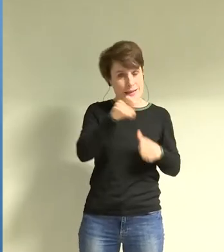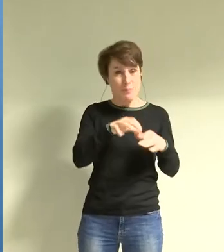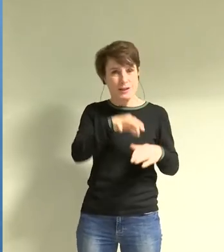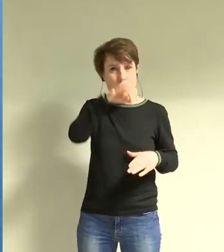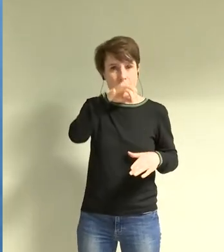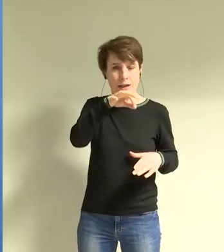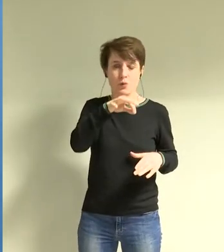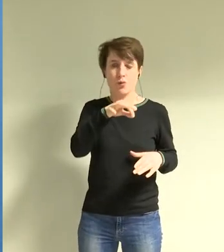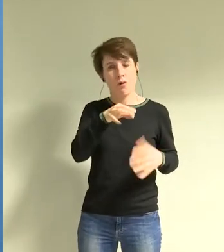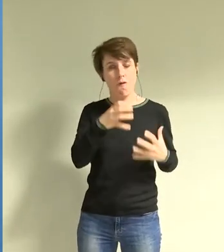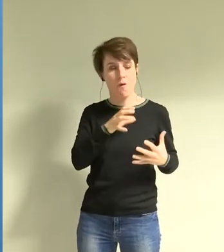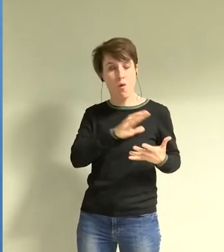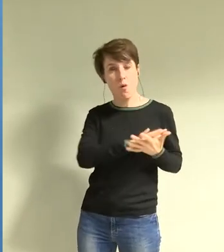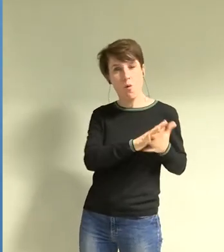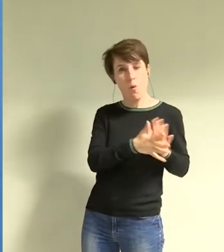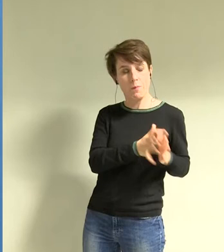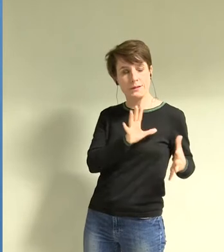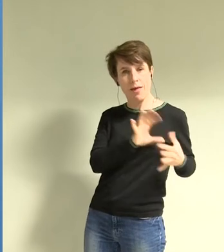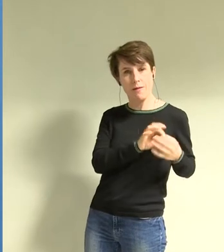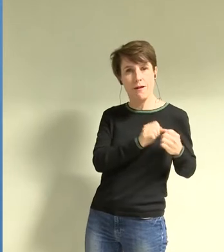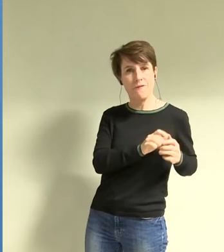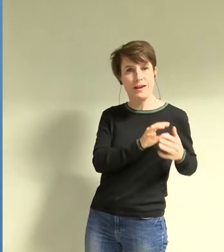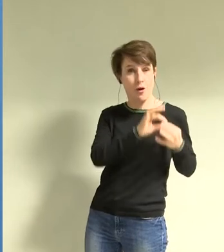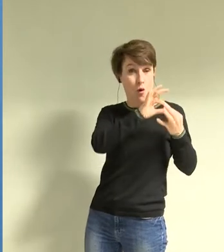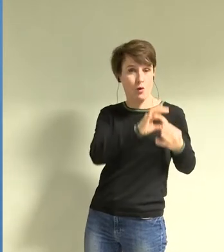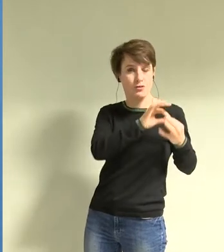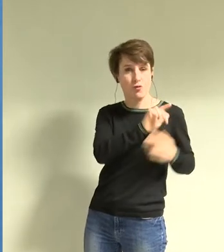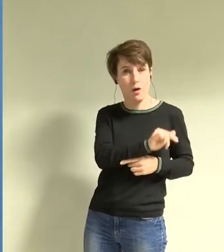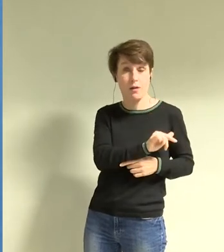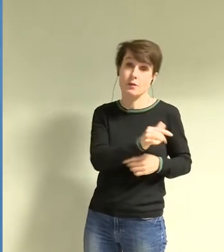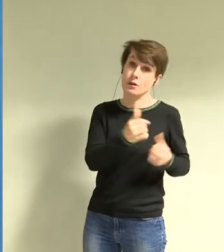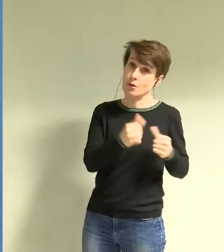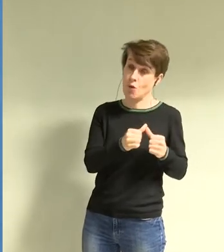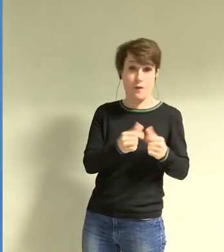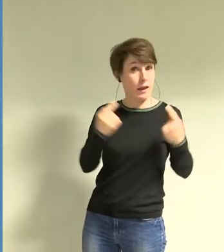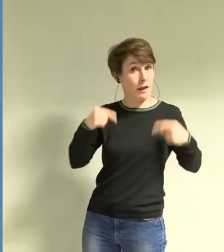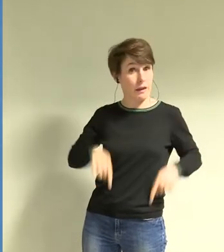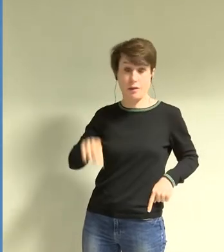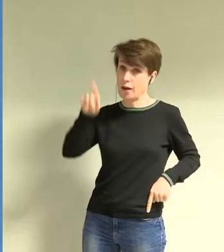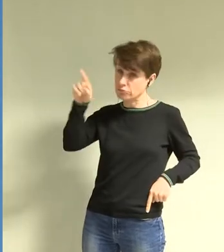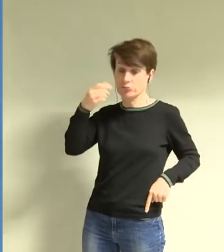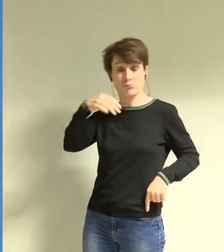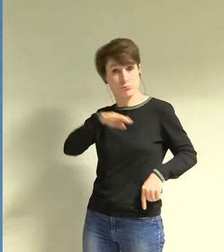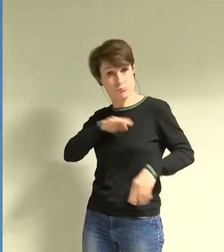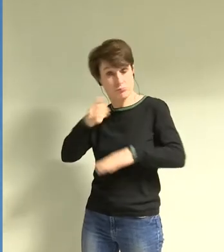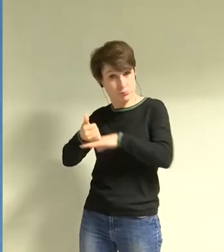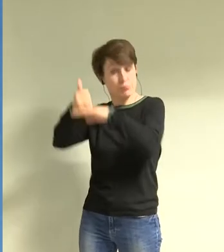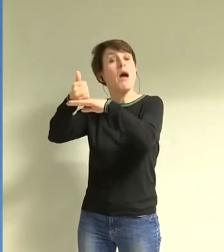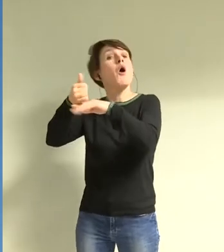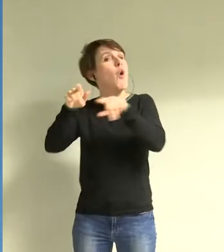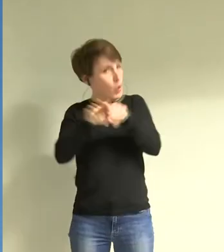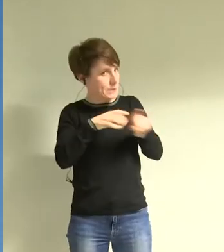la connivence avec des revendications religieuses il incombe à l'état sont déresponsabilisés les collectivités locales